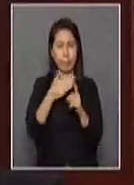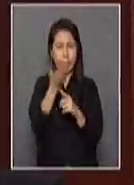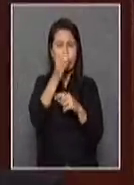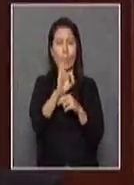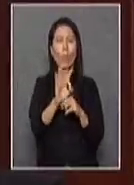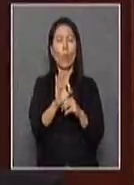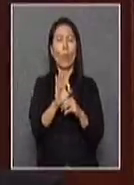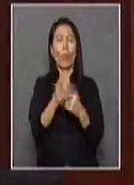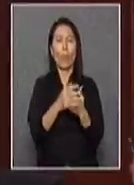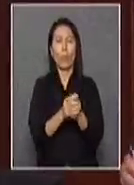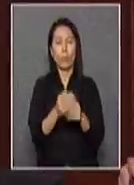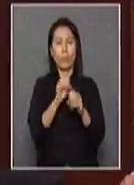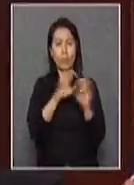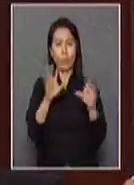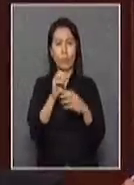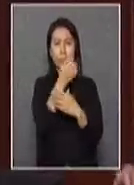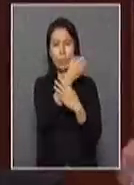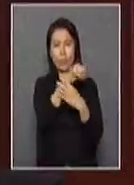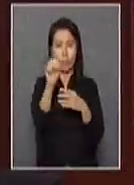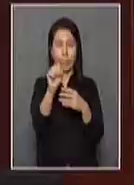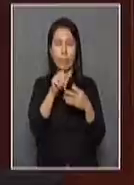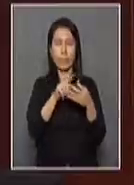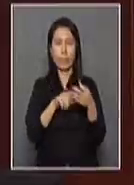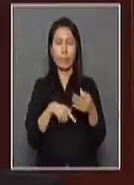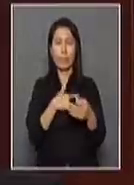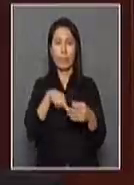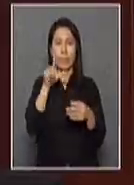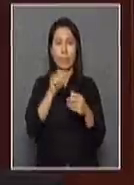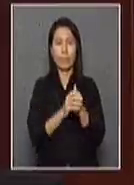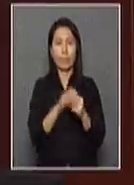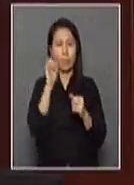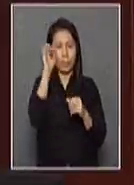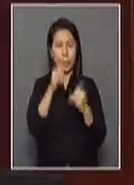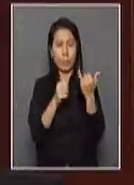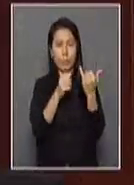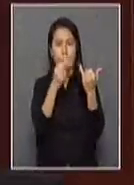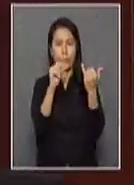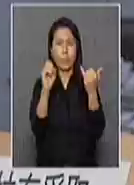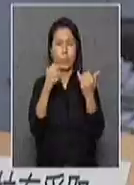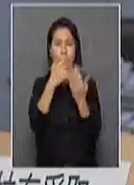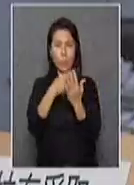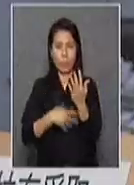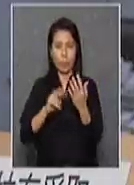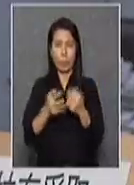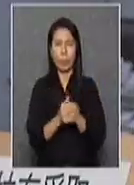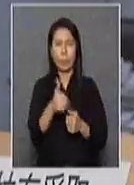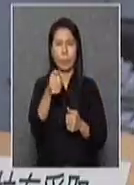分別以過半數贊成。我宣布修正案被否決。梁國雄議員，請你動議第670項修正案。 代理主席，